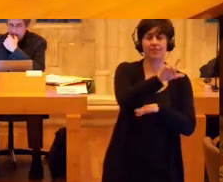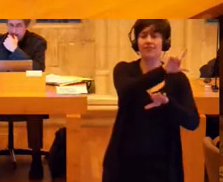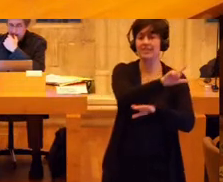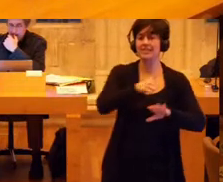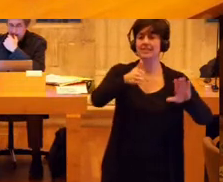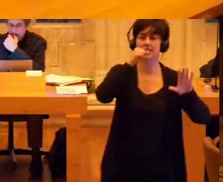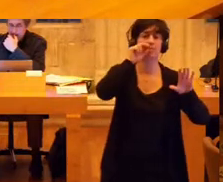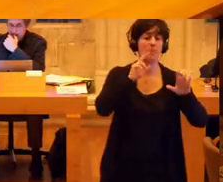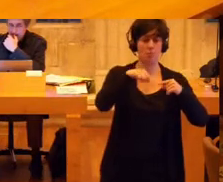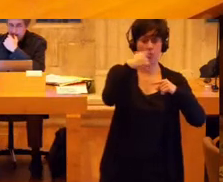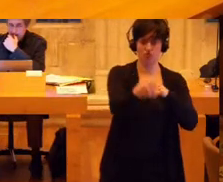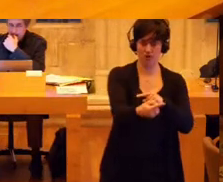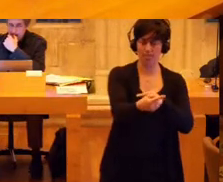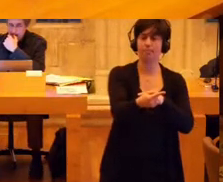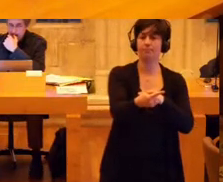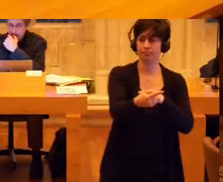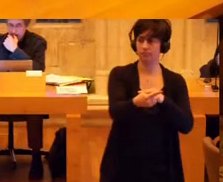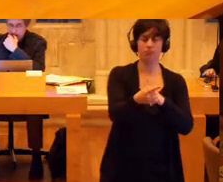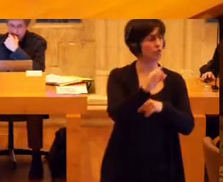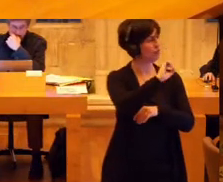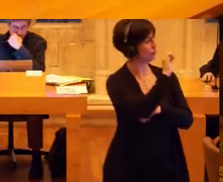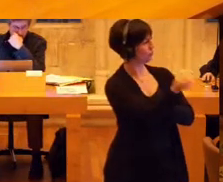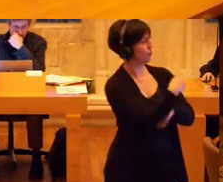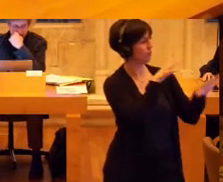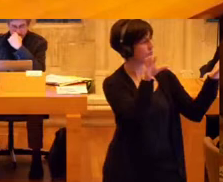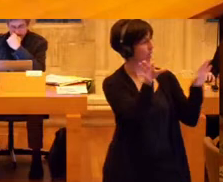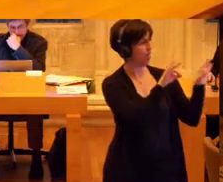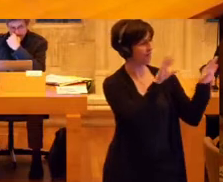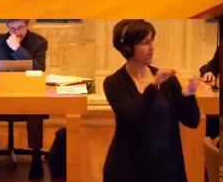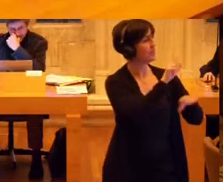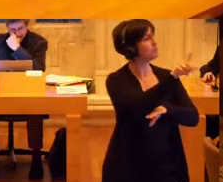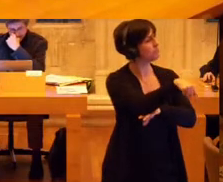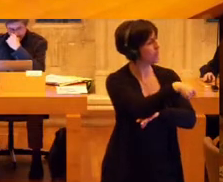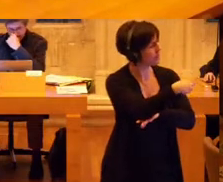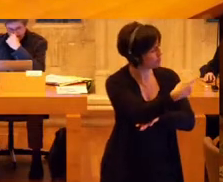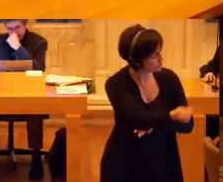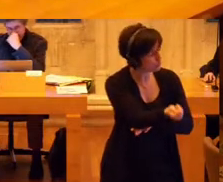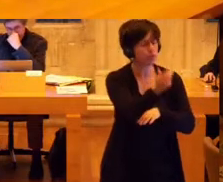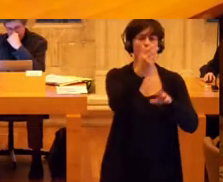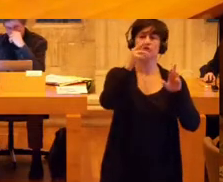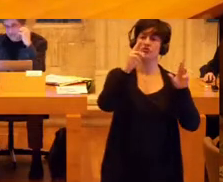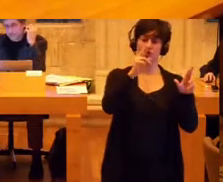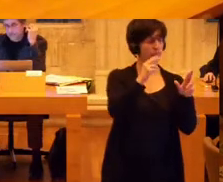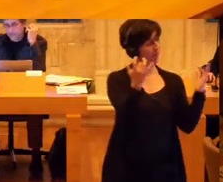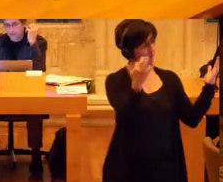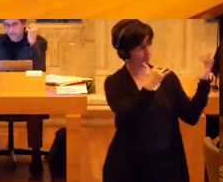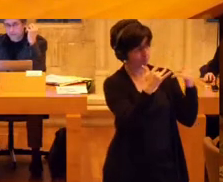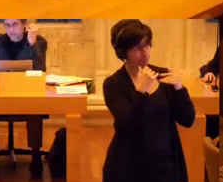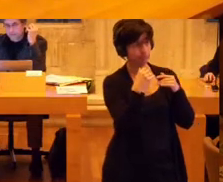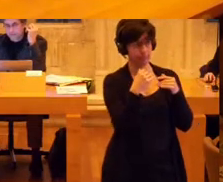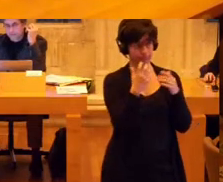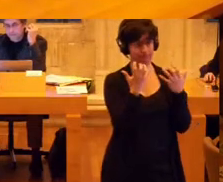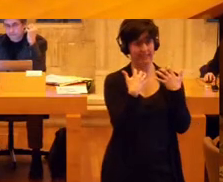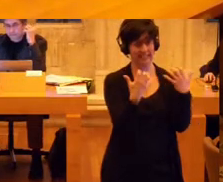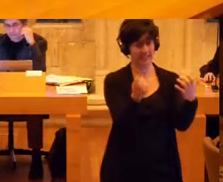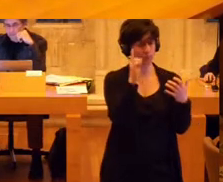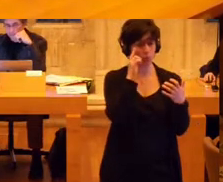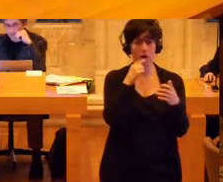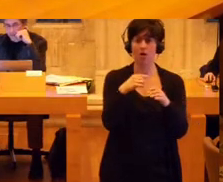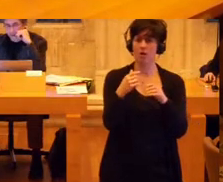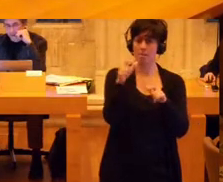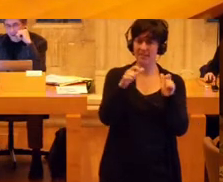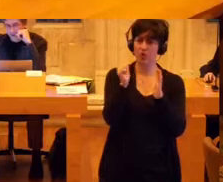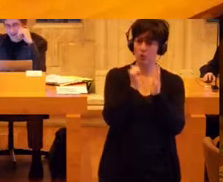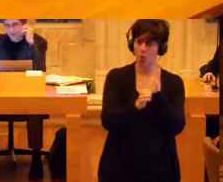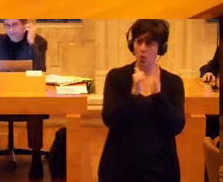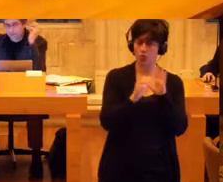mai prochain. Vous y êtes tous évidemment conviés. J'espère vous y voir parce qu'il y aura énormément d'auteurs